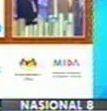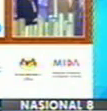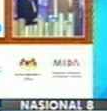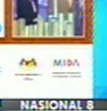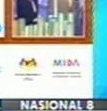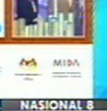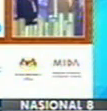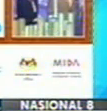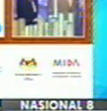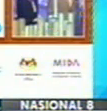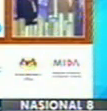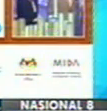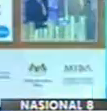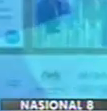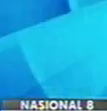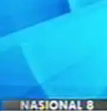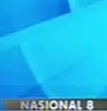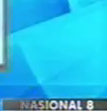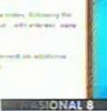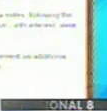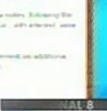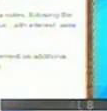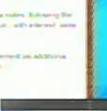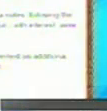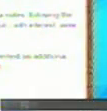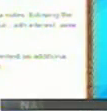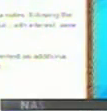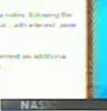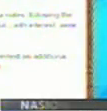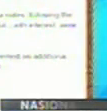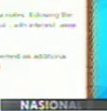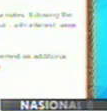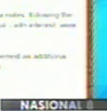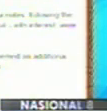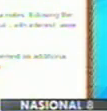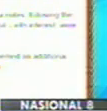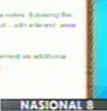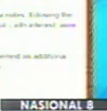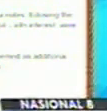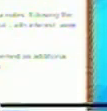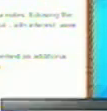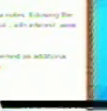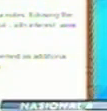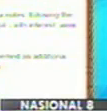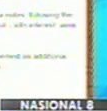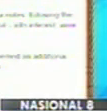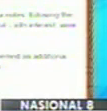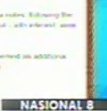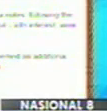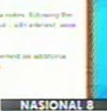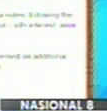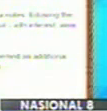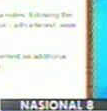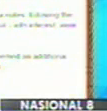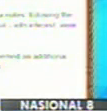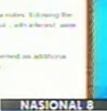kepada petrol Saudi pada 2011 dalam bentuk nota-nota murahabah susulan penamatan perjanjian sebelum ini yang dimeterai